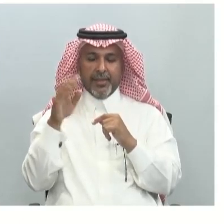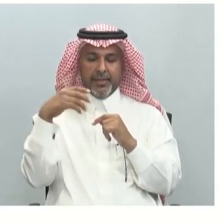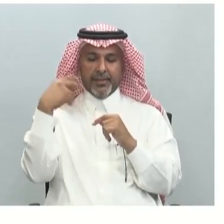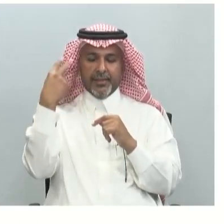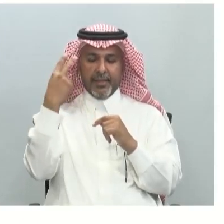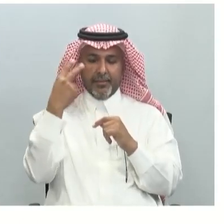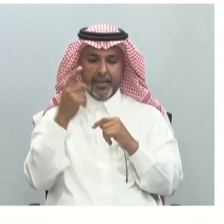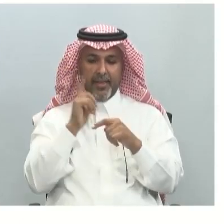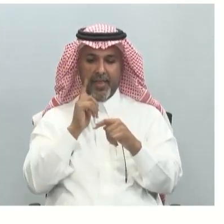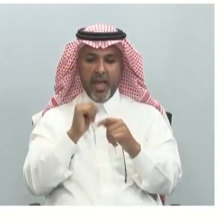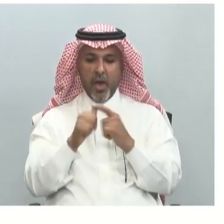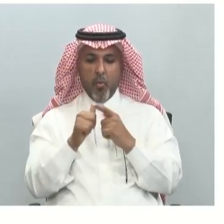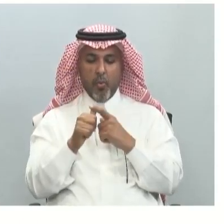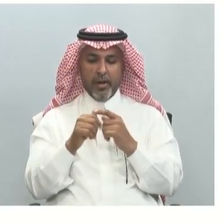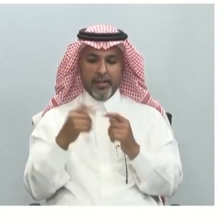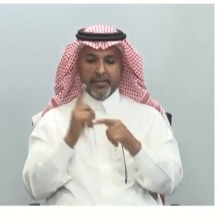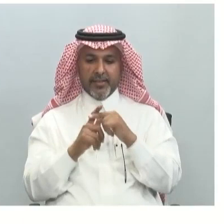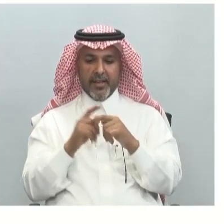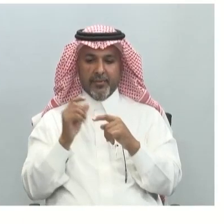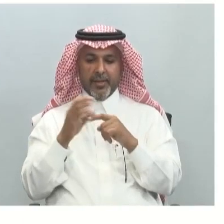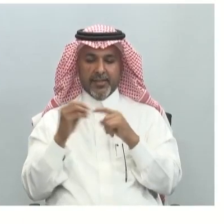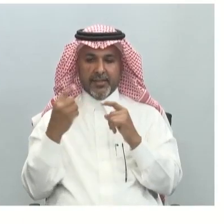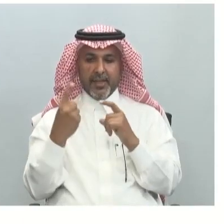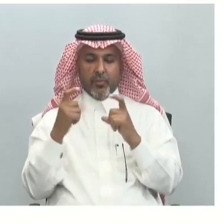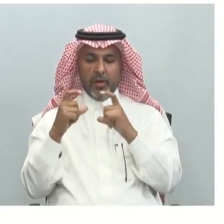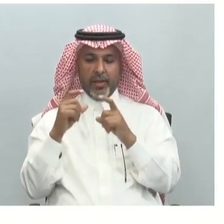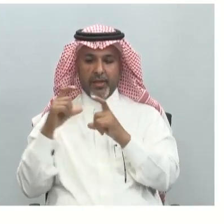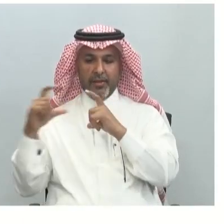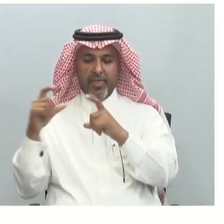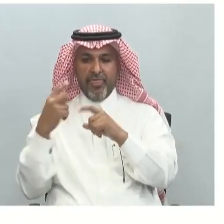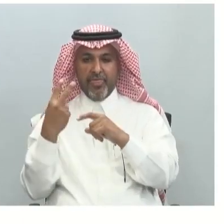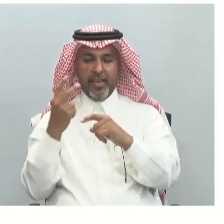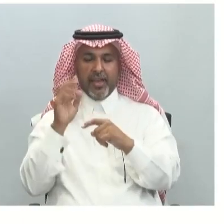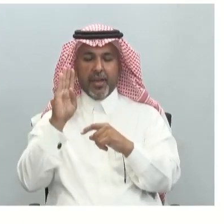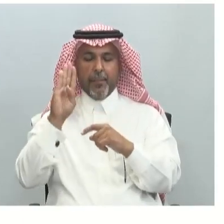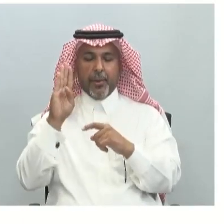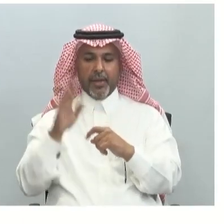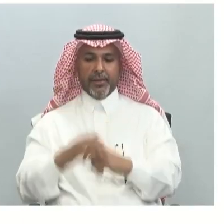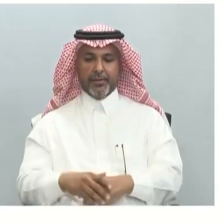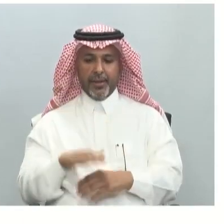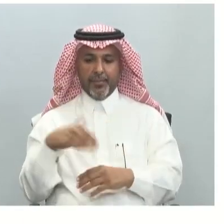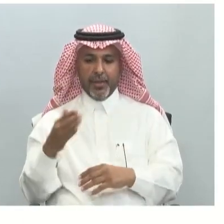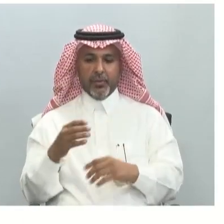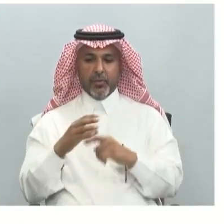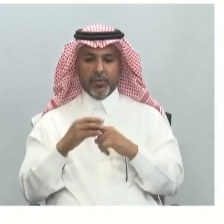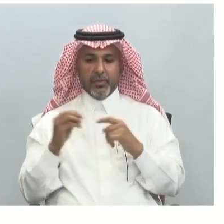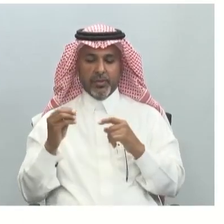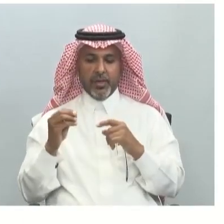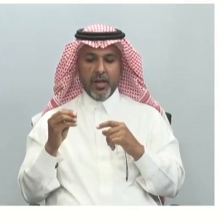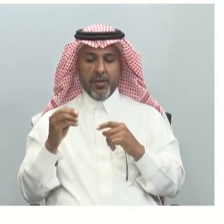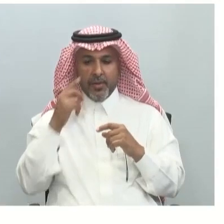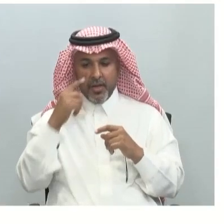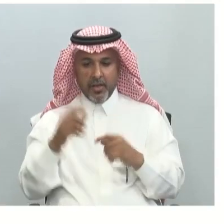هذا الحد الاول زائد سالب واحد في اثنين بي الحد الثاني لاحظ هنا